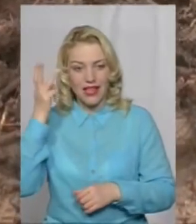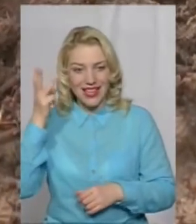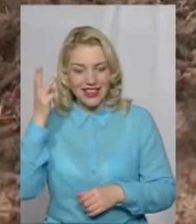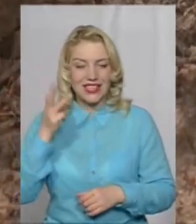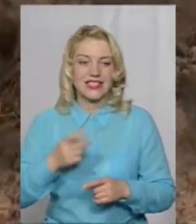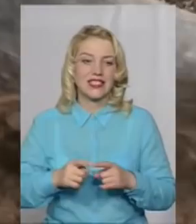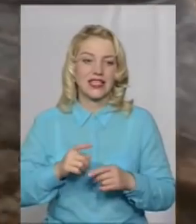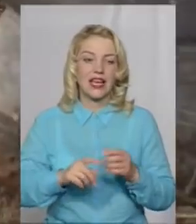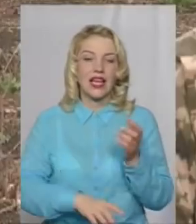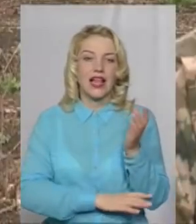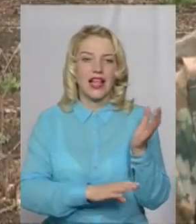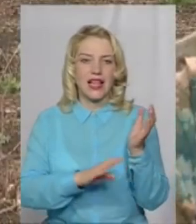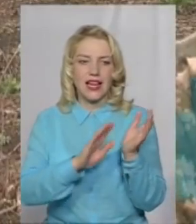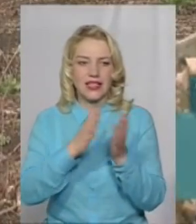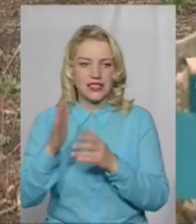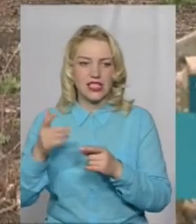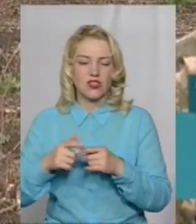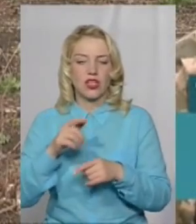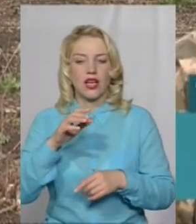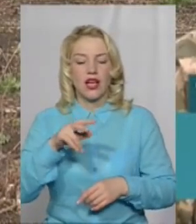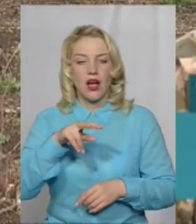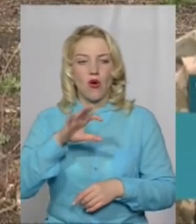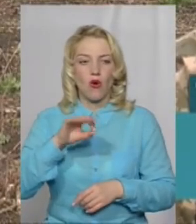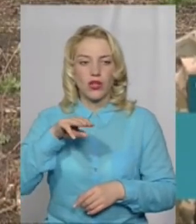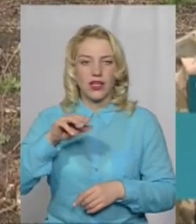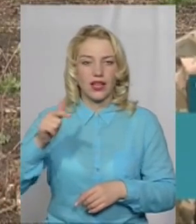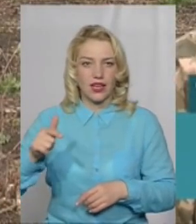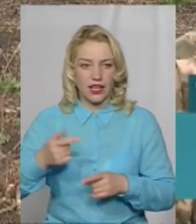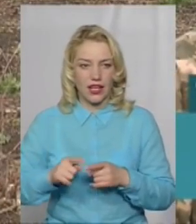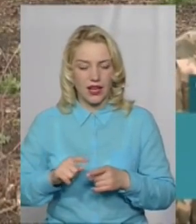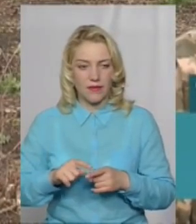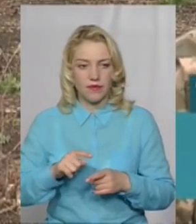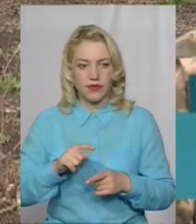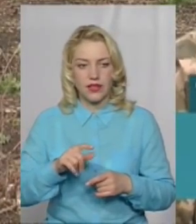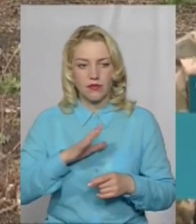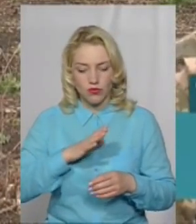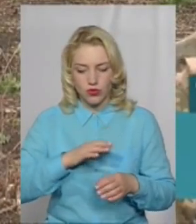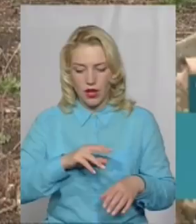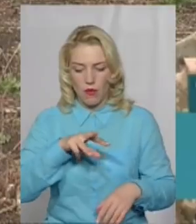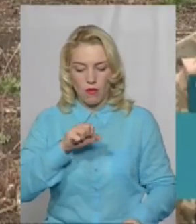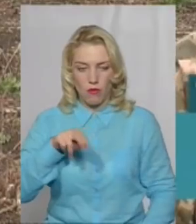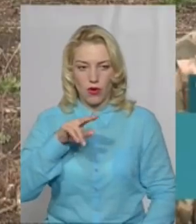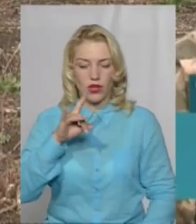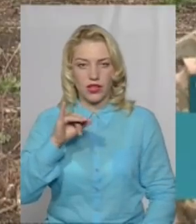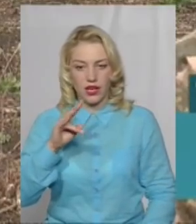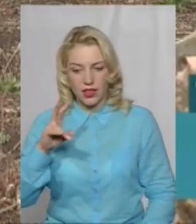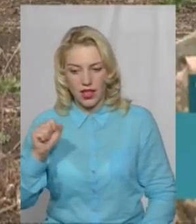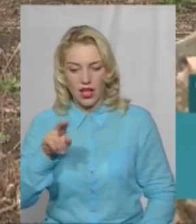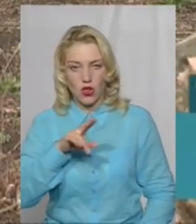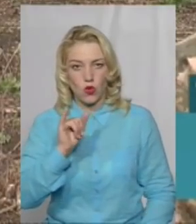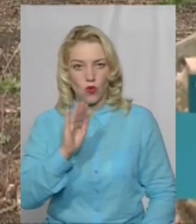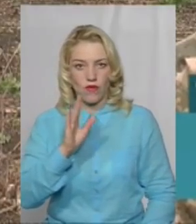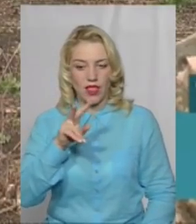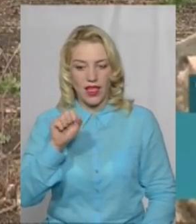ОТГ. Саджали сіянці модрини закритою кореневою системою та дугласії. На сьогоднішній день